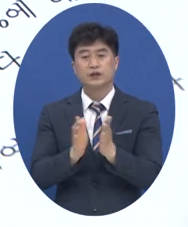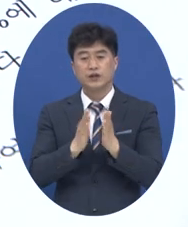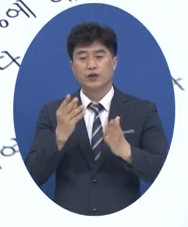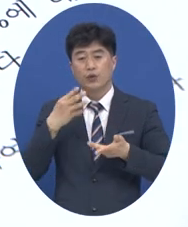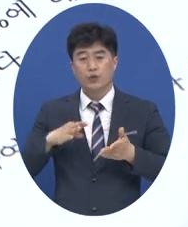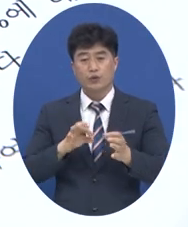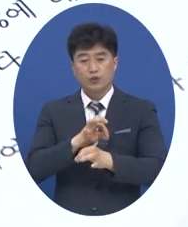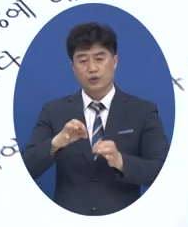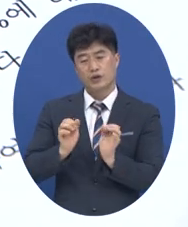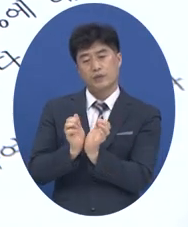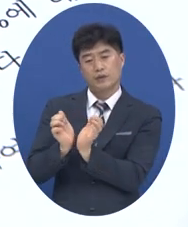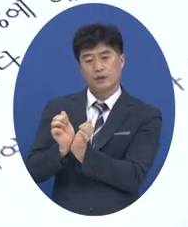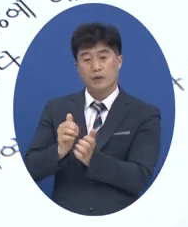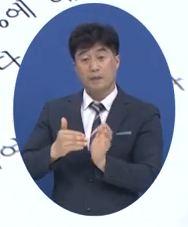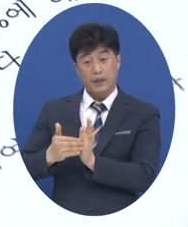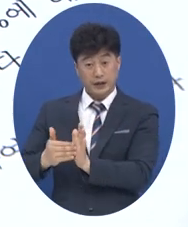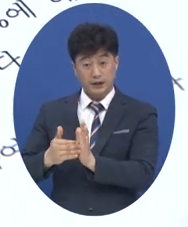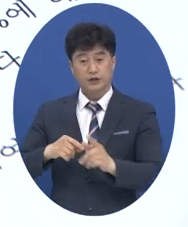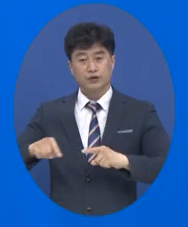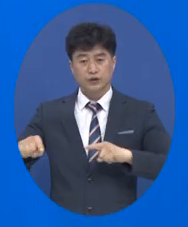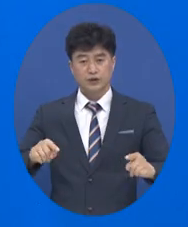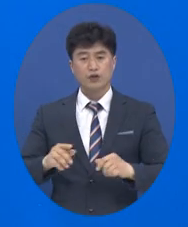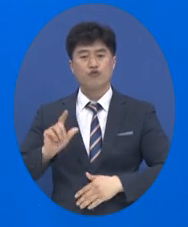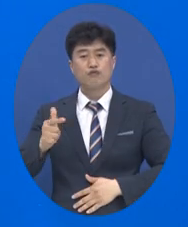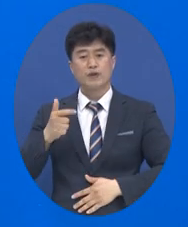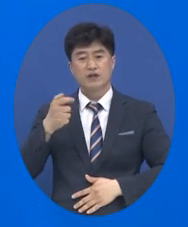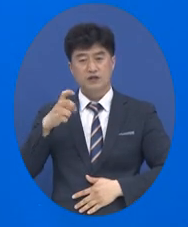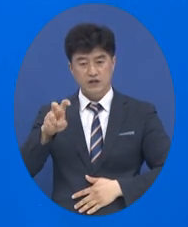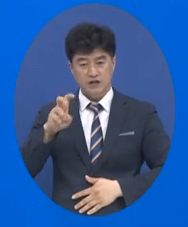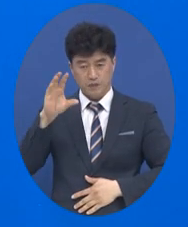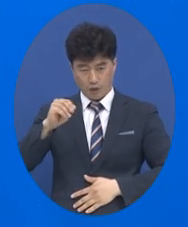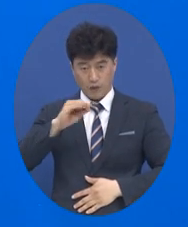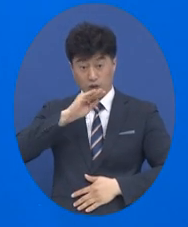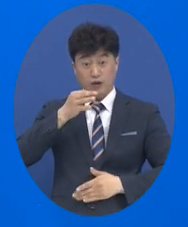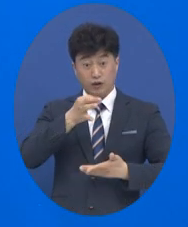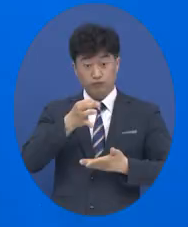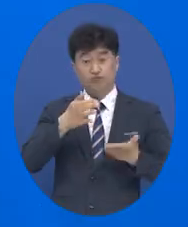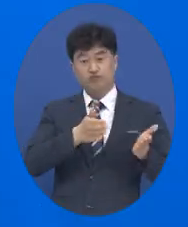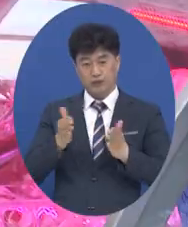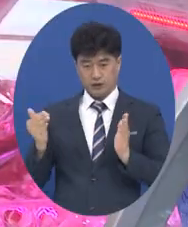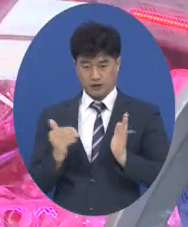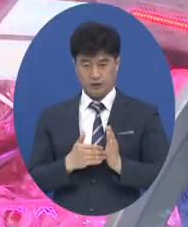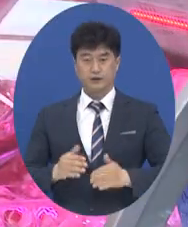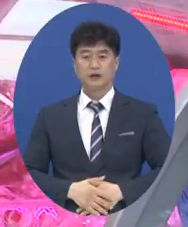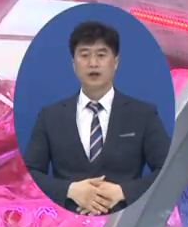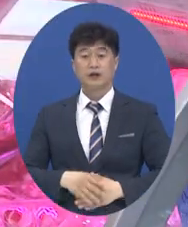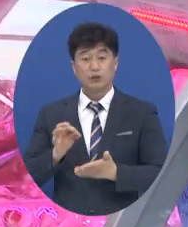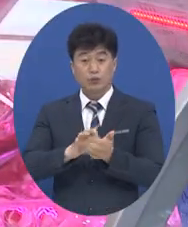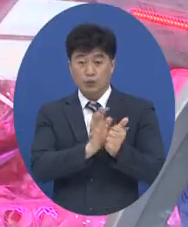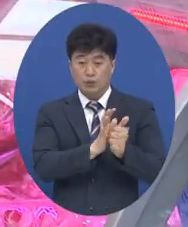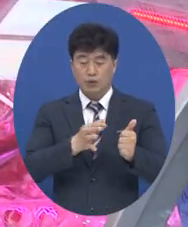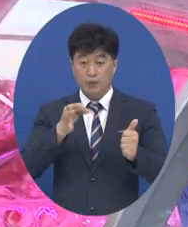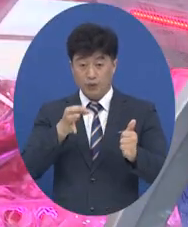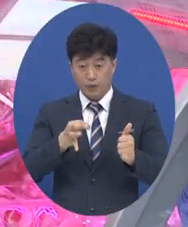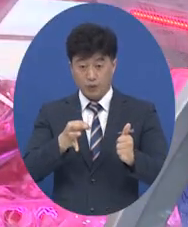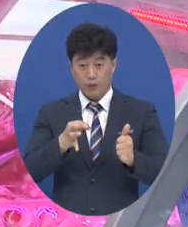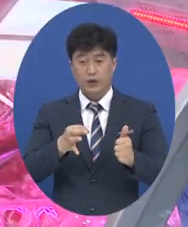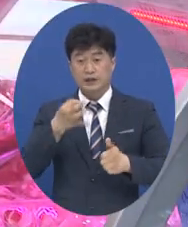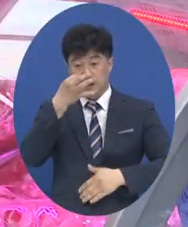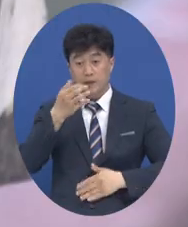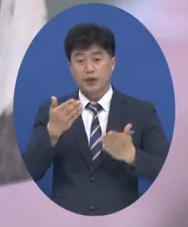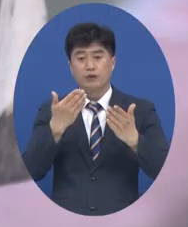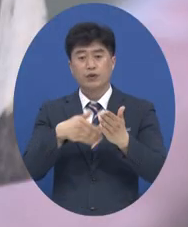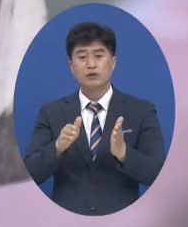경기도형 경제방역대책으로 620억 원의 예산이 준비됐습니다. 소비지원금 혜택을 받으려면